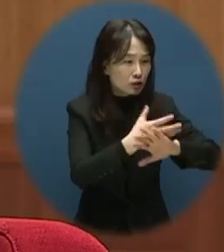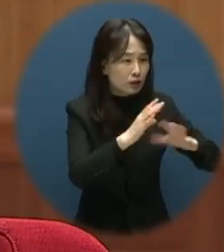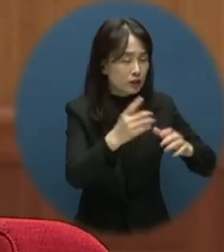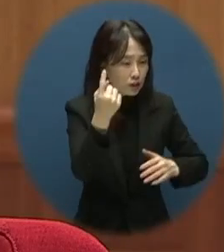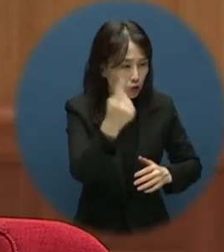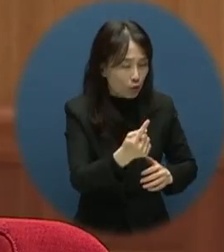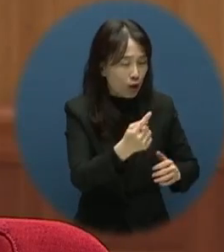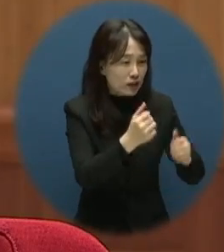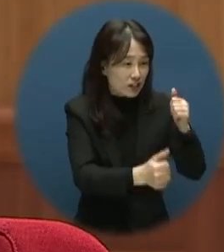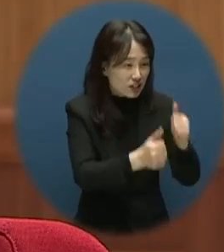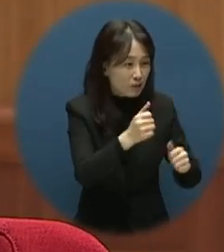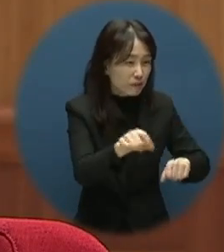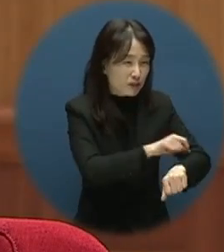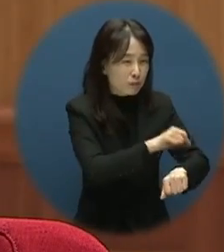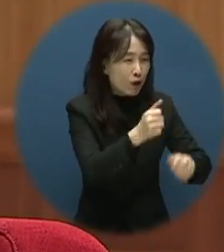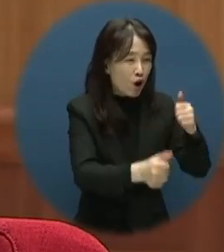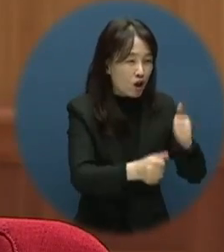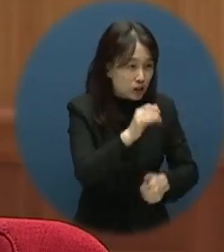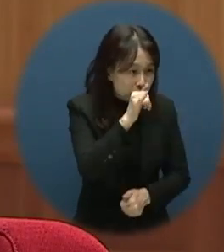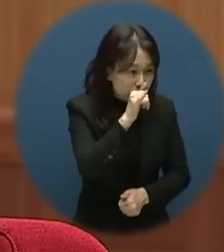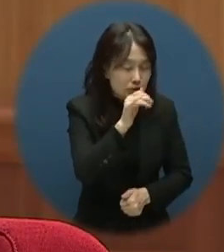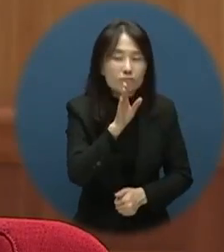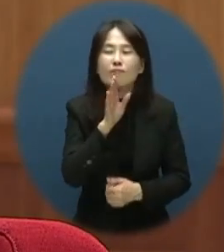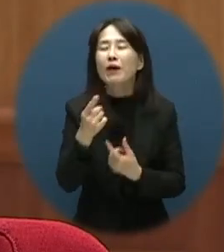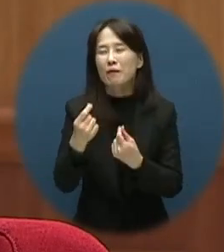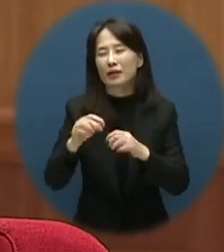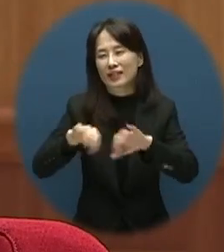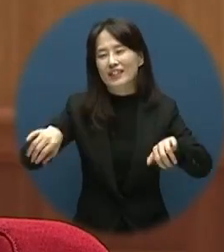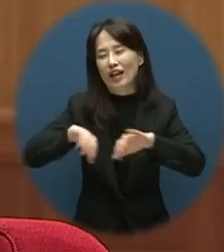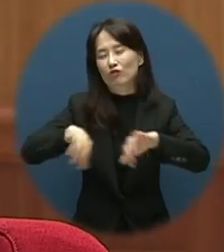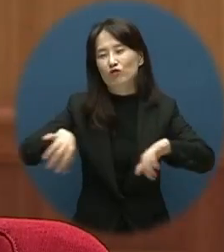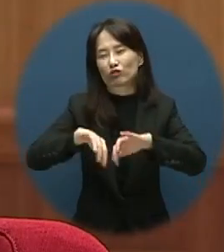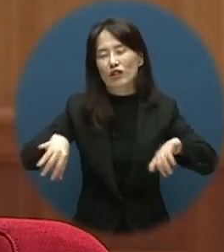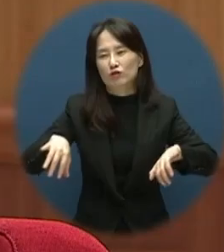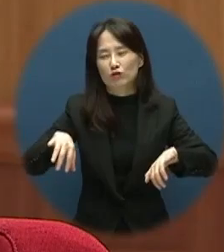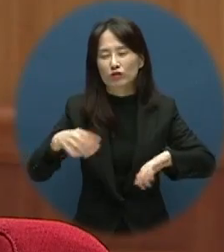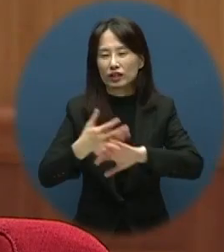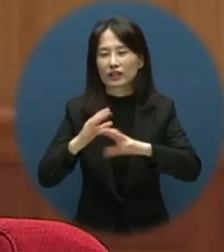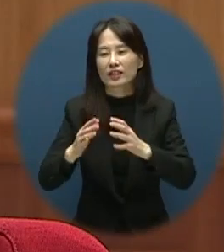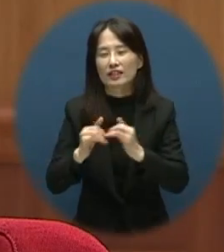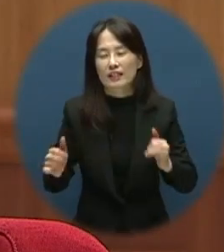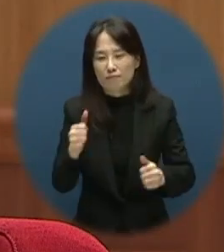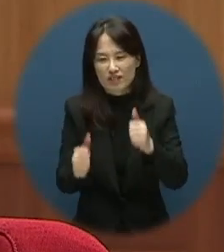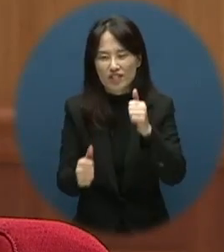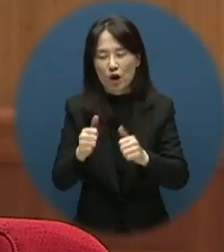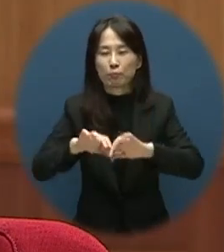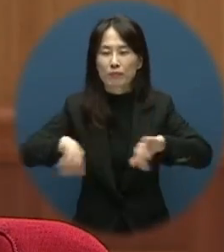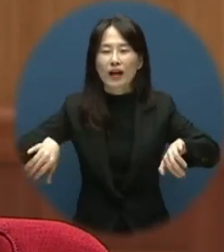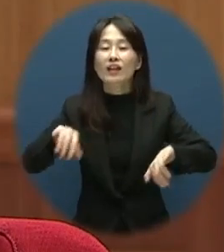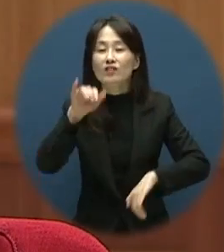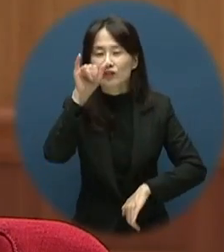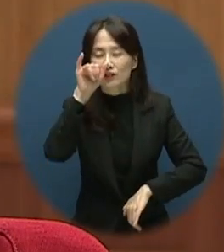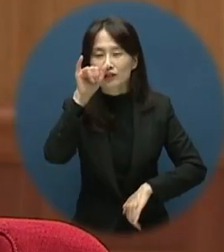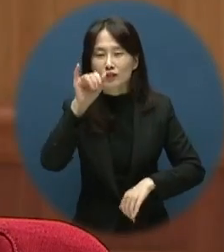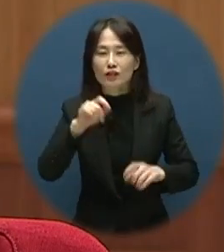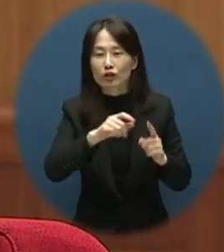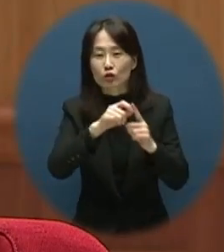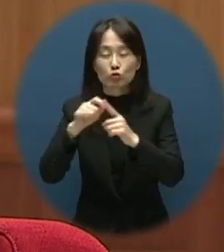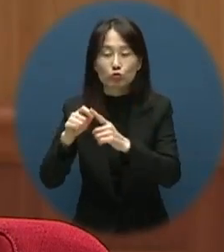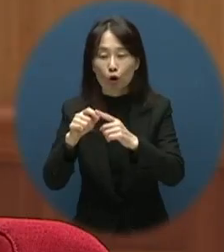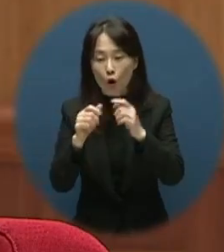외국인 아, 전형이죠. 예, 어. 외국인 전형 따로 있어요. 시험 네, 보는 거. 네. 그래서 국어 시험 치고